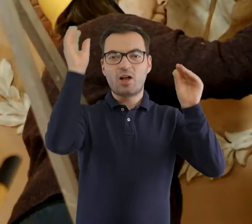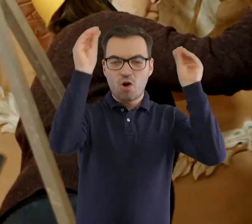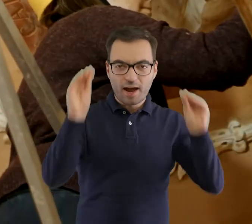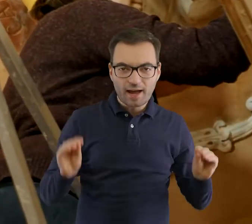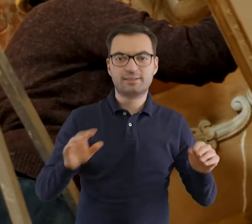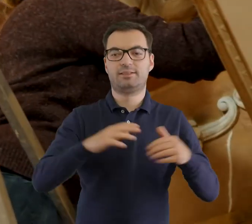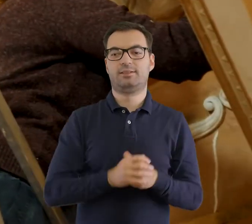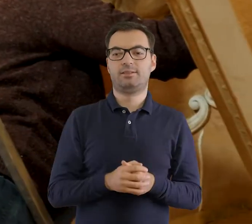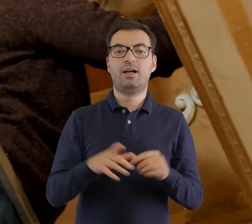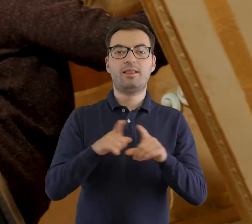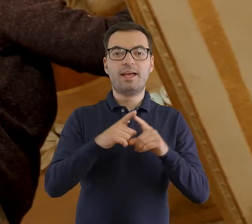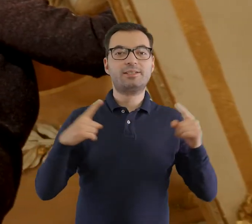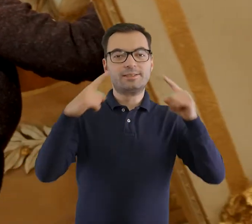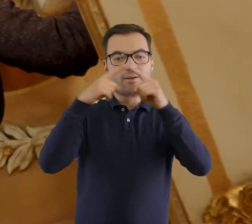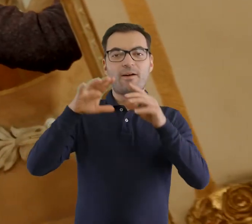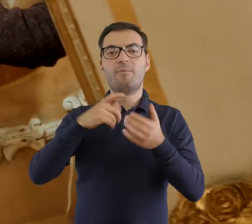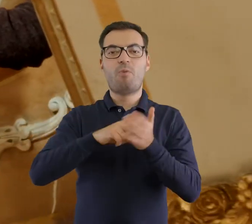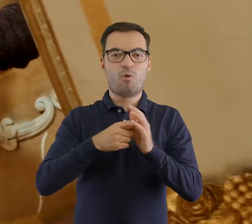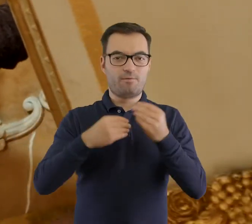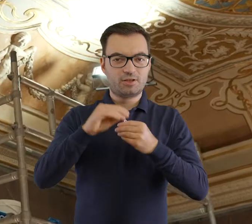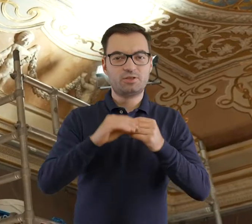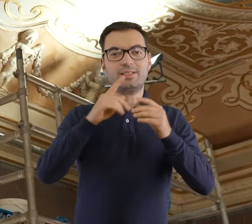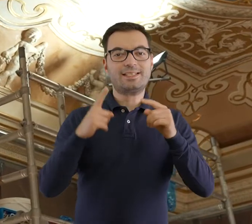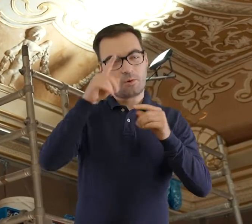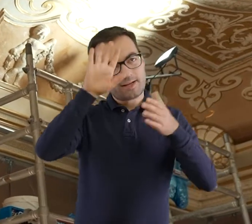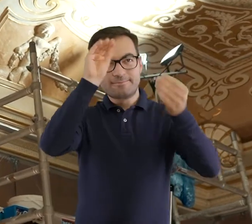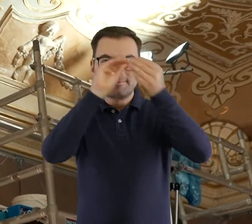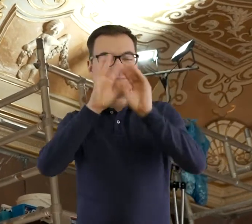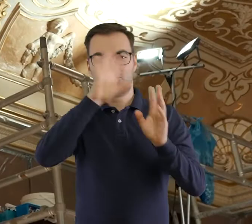oraz stiuki większości pomieszczeń.